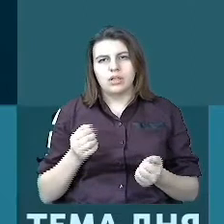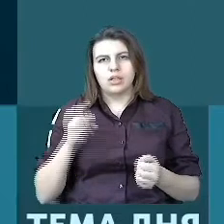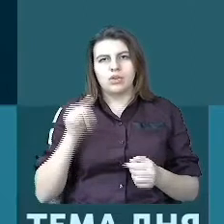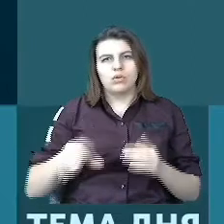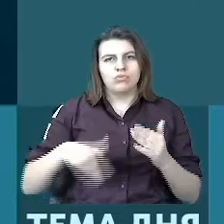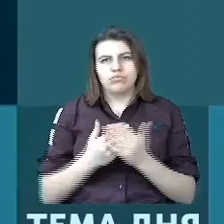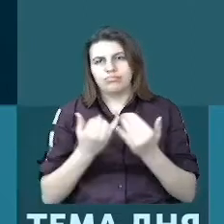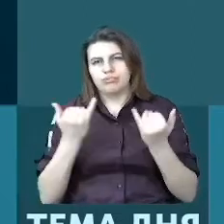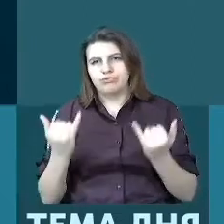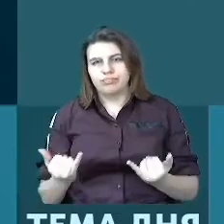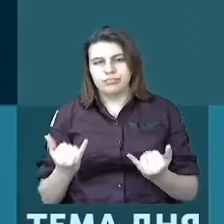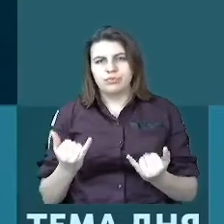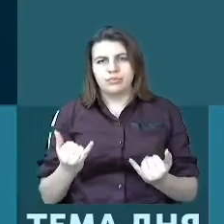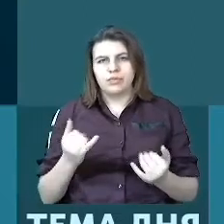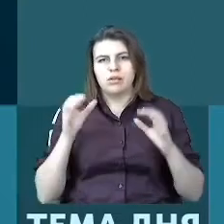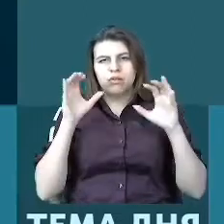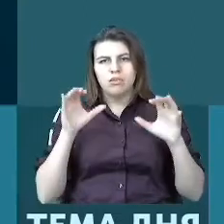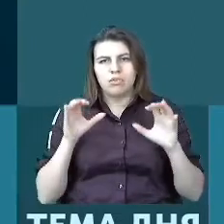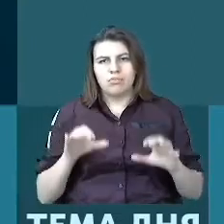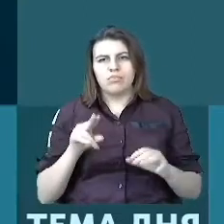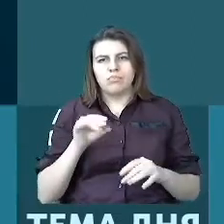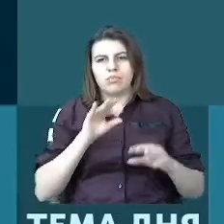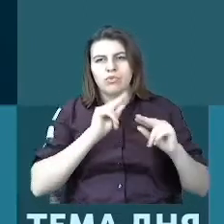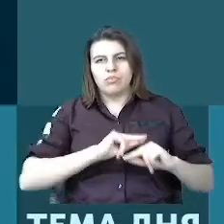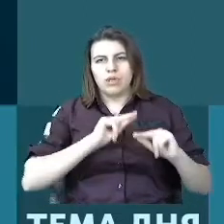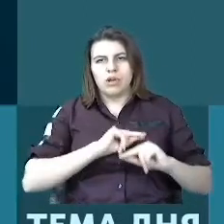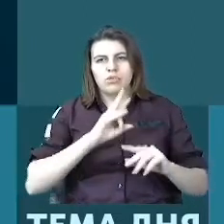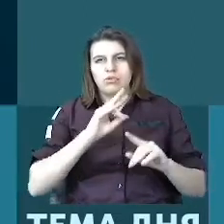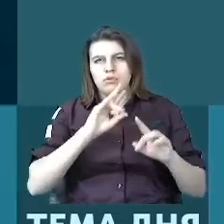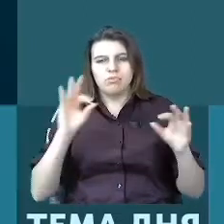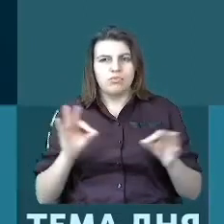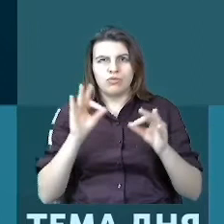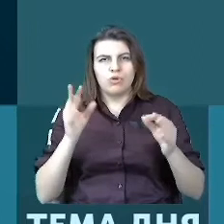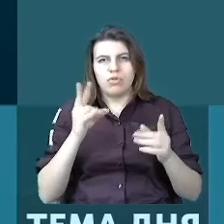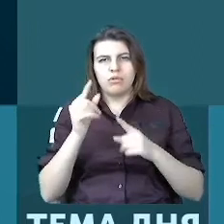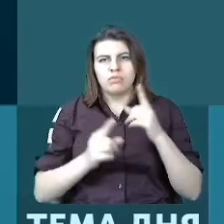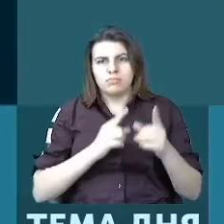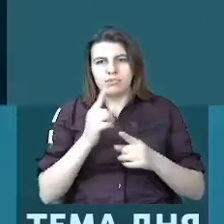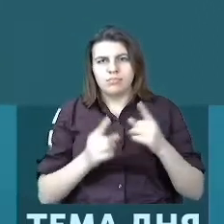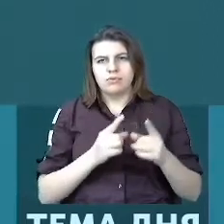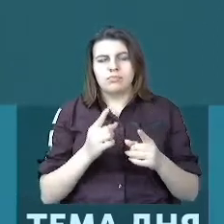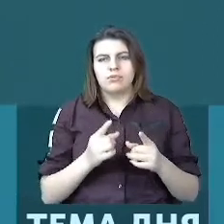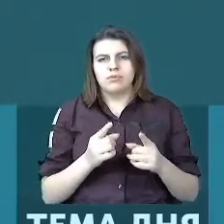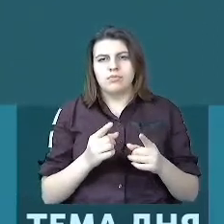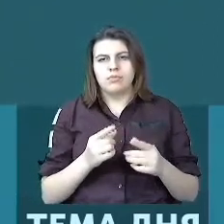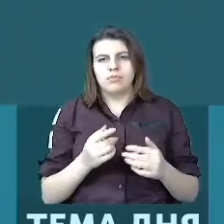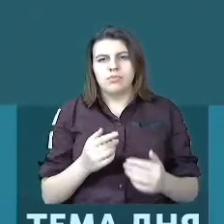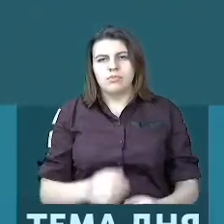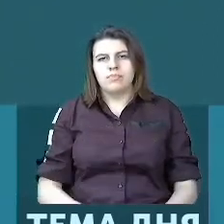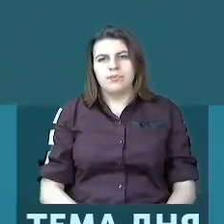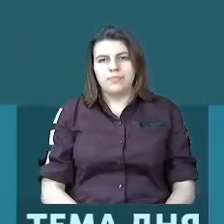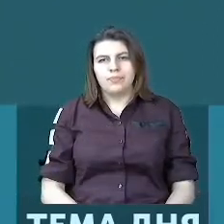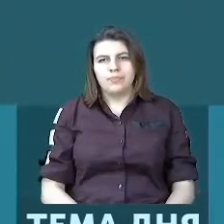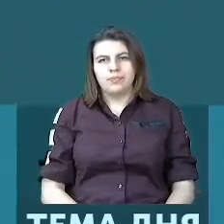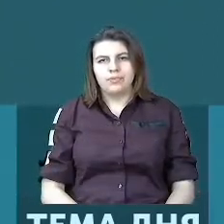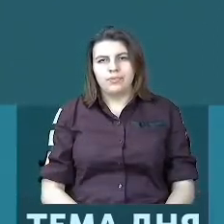кодексу законів про працю діючого зазнали змін, і більшість цих змін було здійснено вже за часів незалежної України.